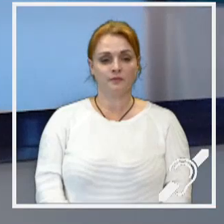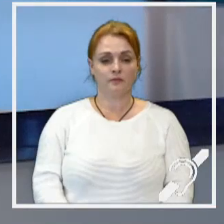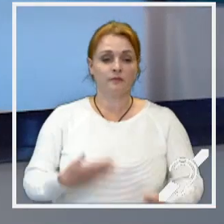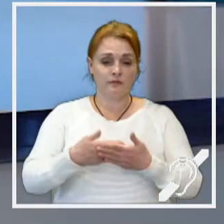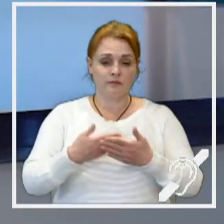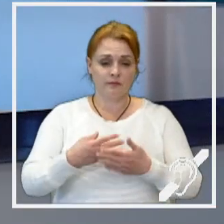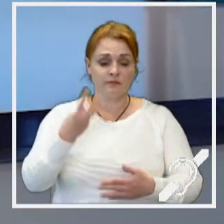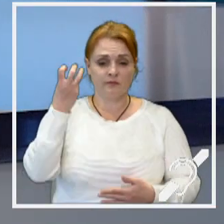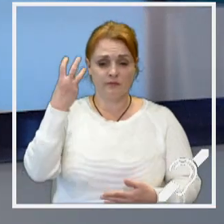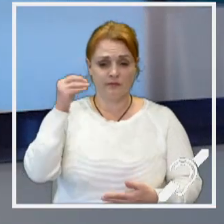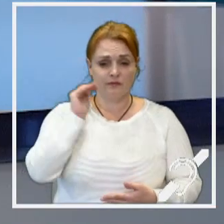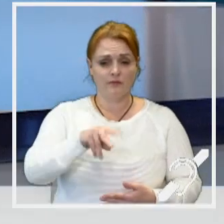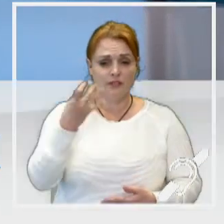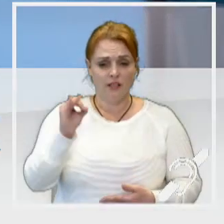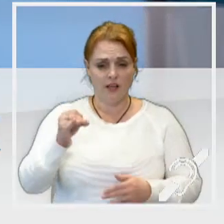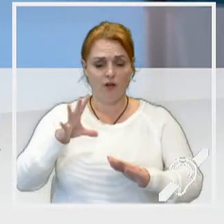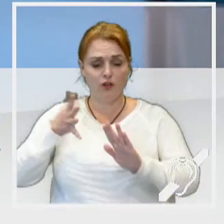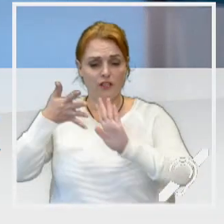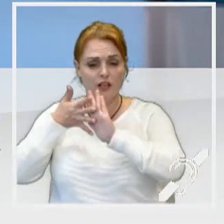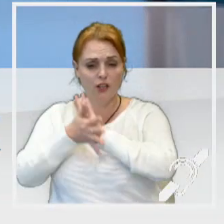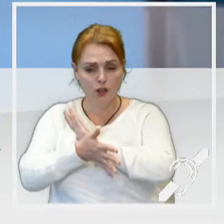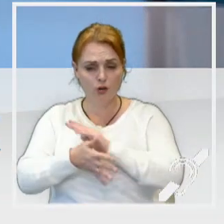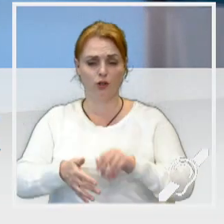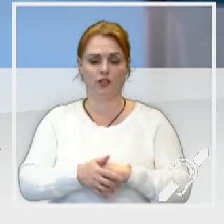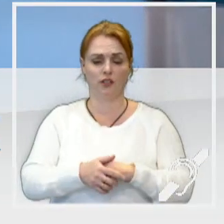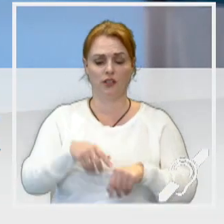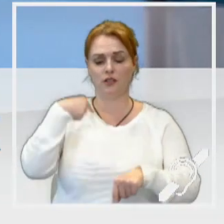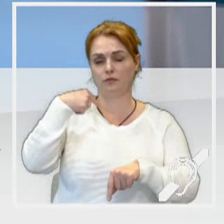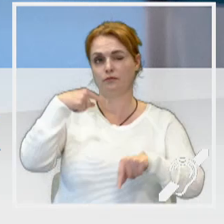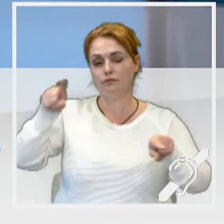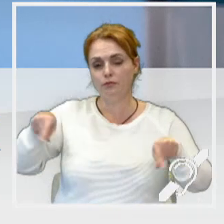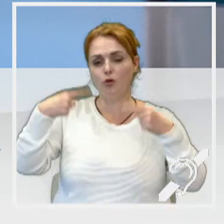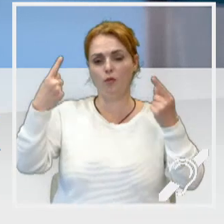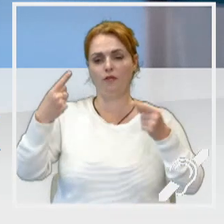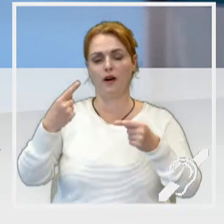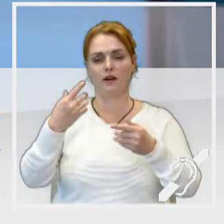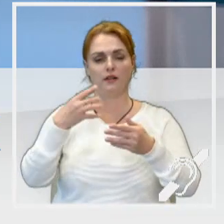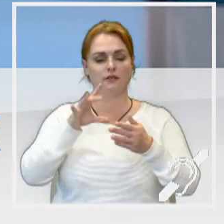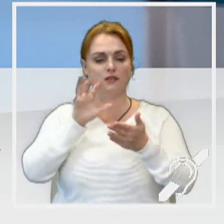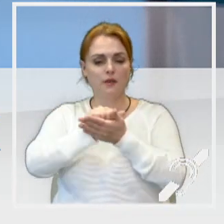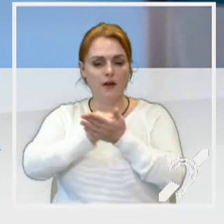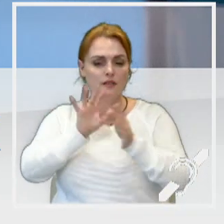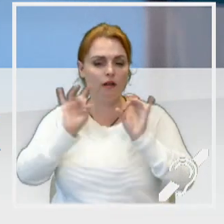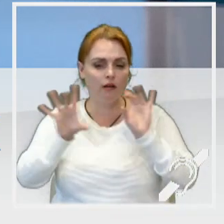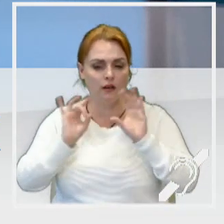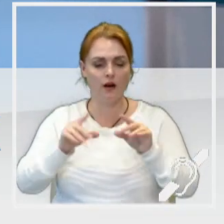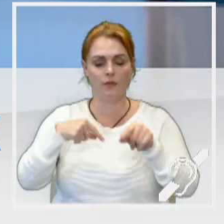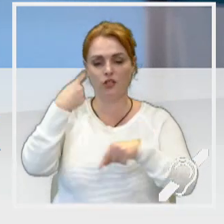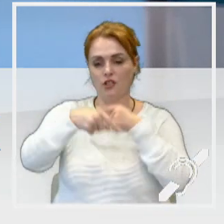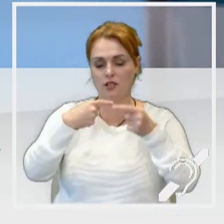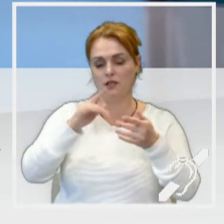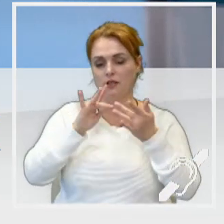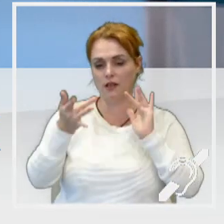Aproape 300.000 de lei au cheltuit pentru promovare online primii trei candidați cu cele mai multe voturi în cursa electorală